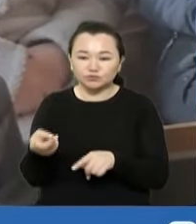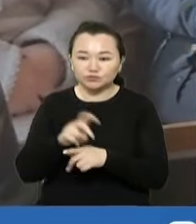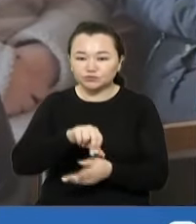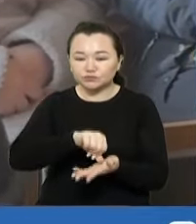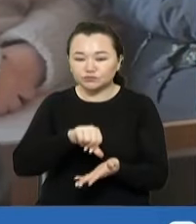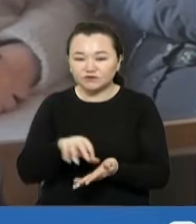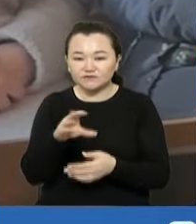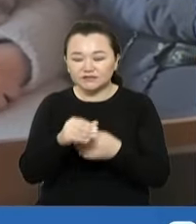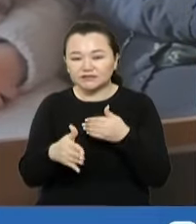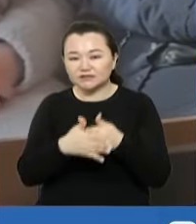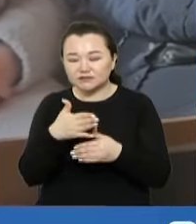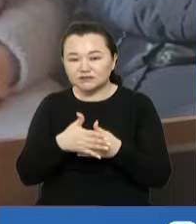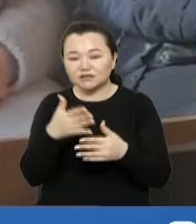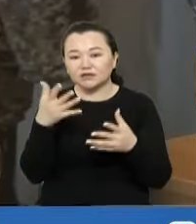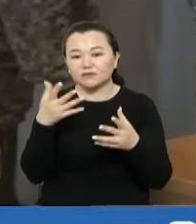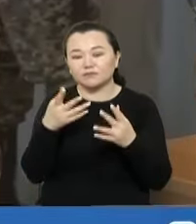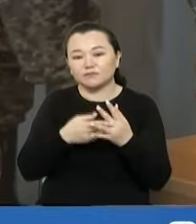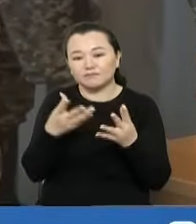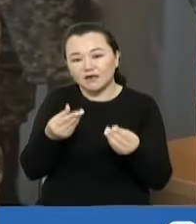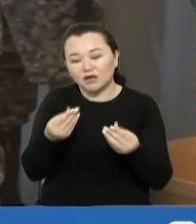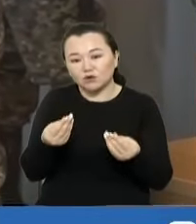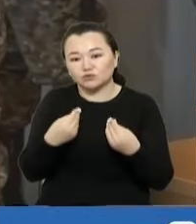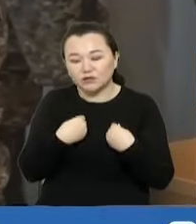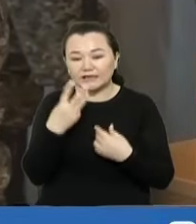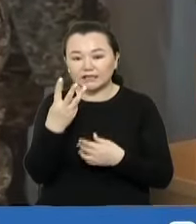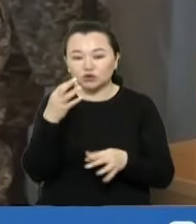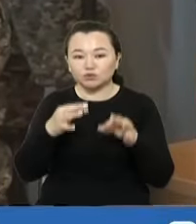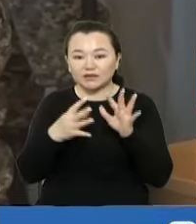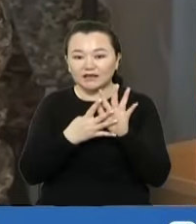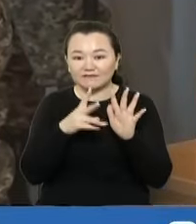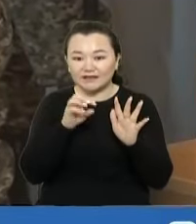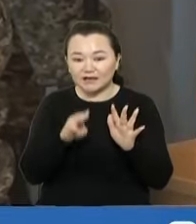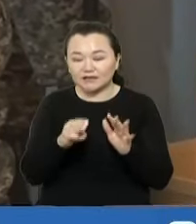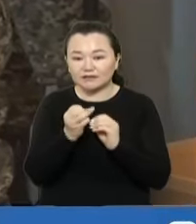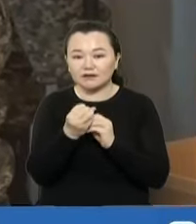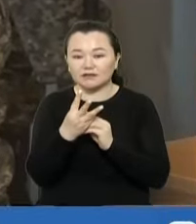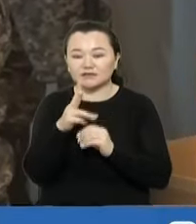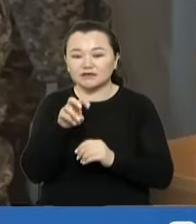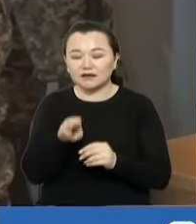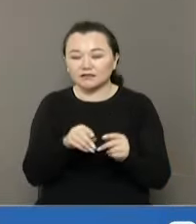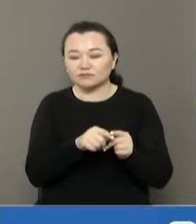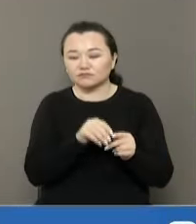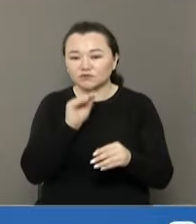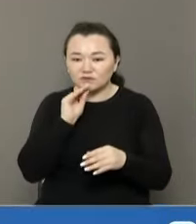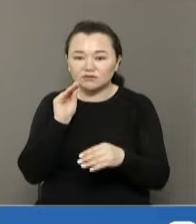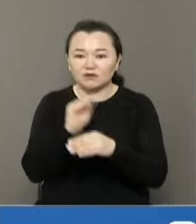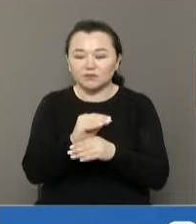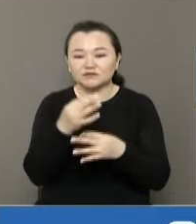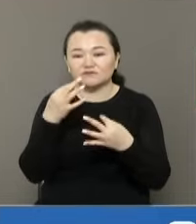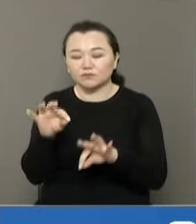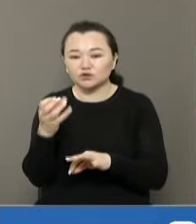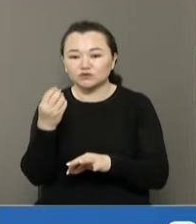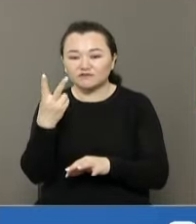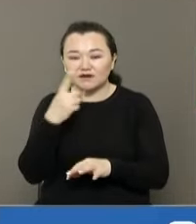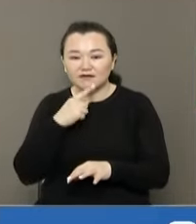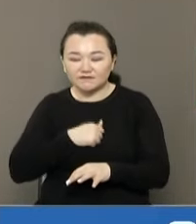Олар жазаның жеңілдеуін күткенмен үш судья берілген 9 жылды 13 жылға ұзартып, бостандыққа жіберілген екі